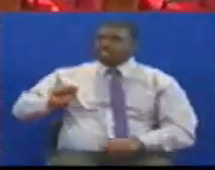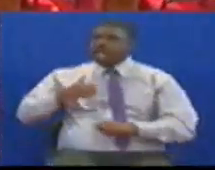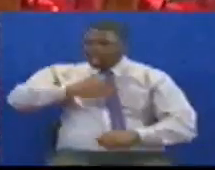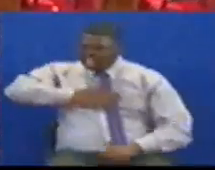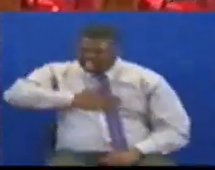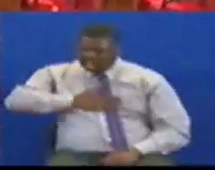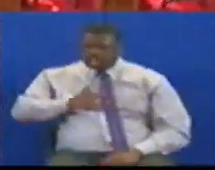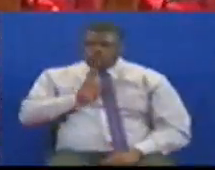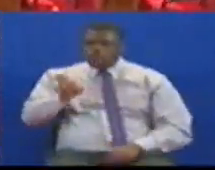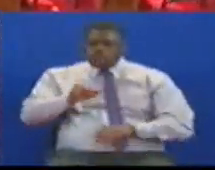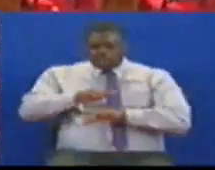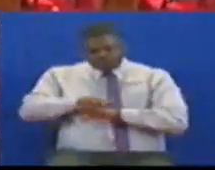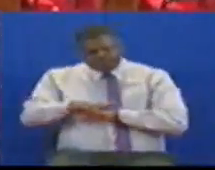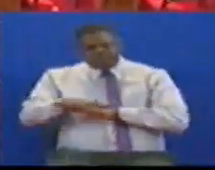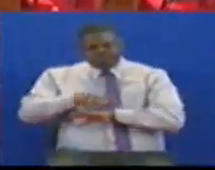kuwasilisha hoja yako vizuri,